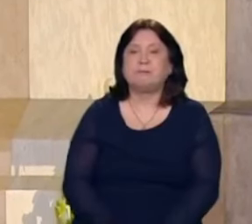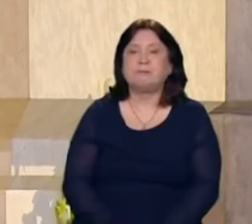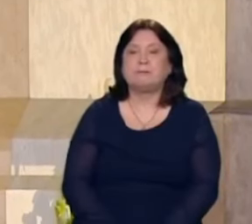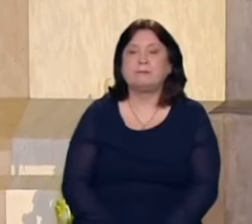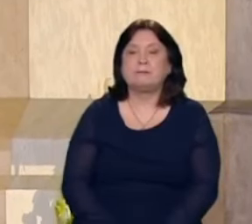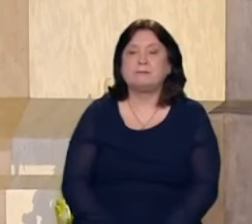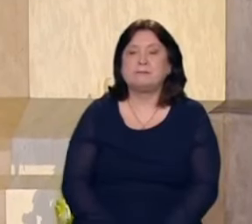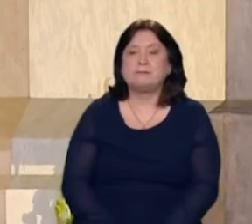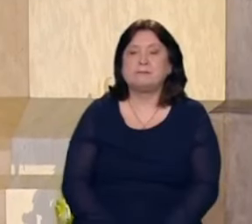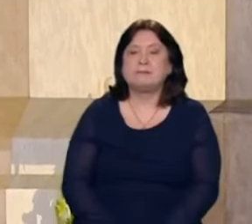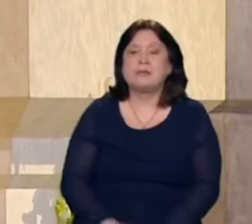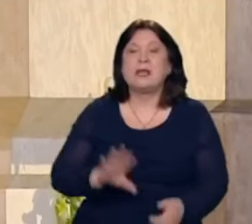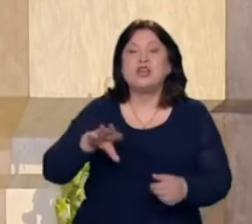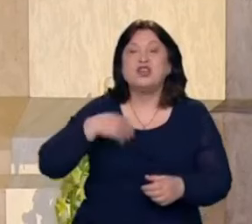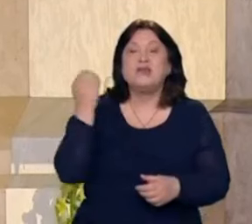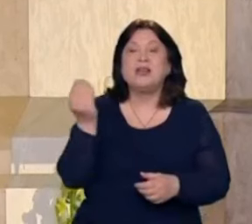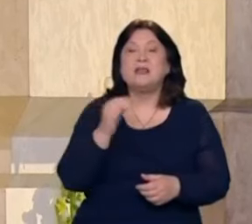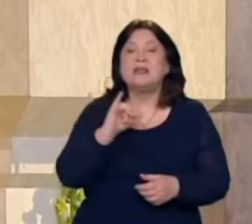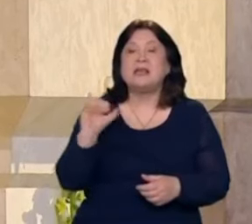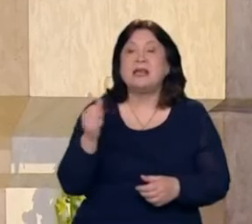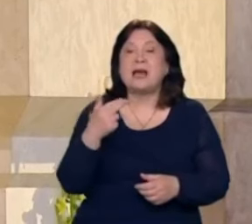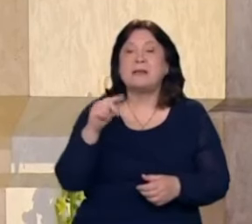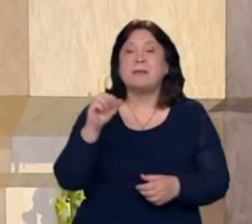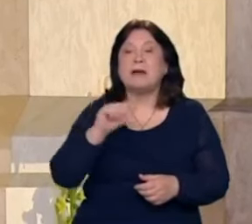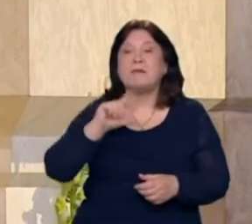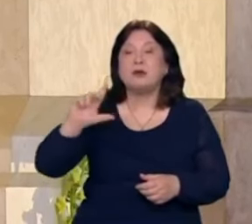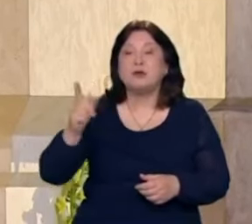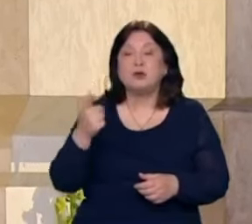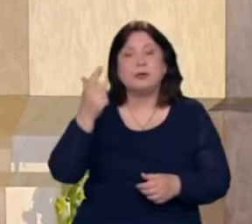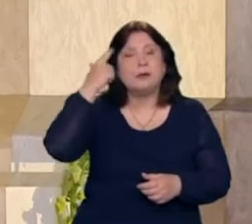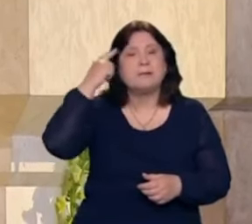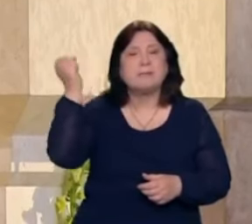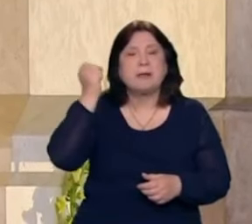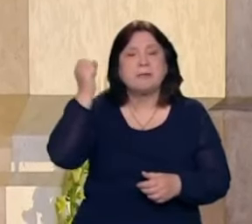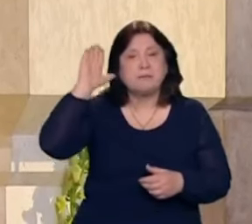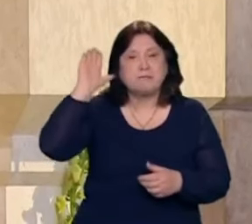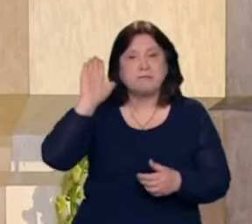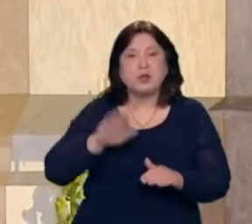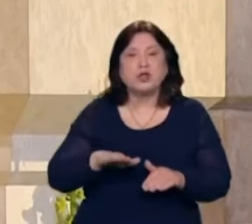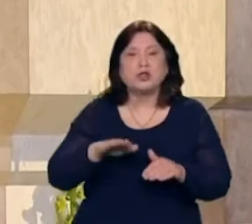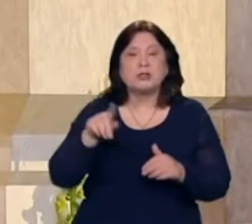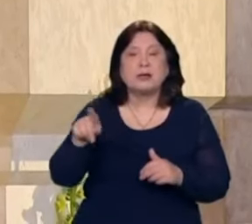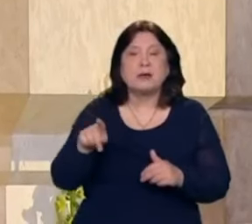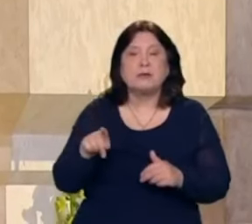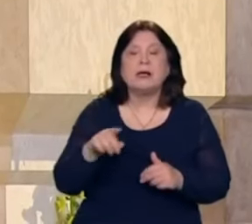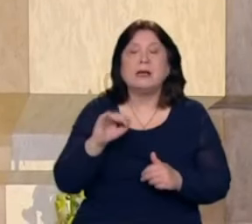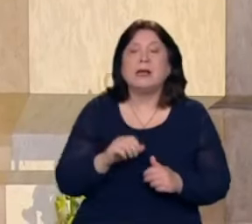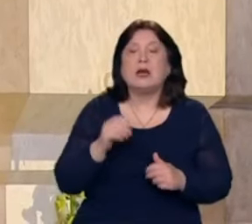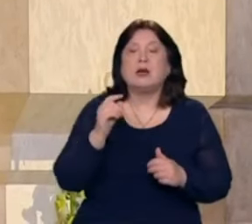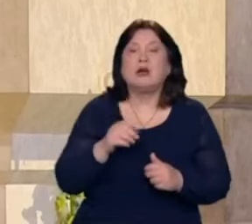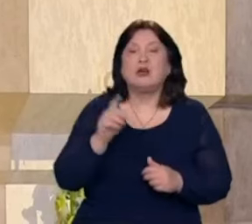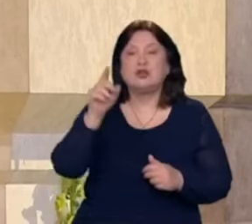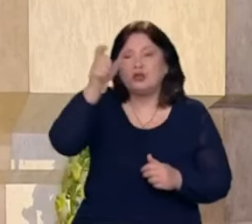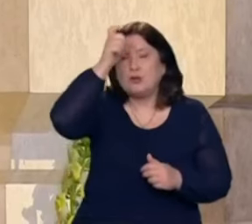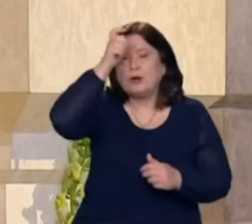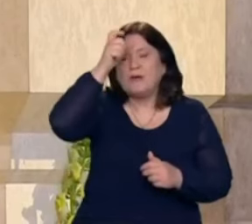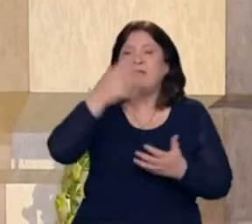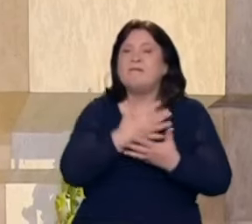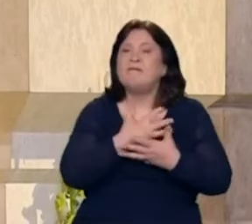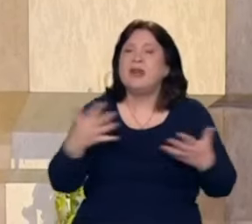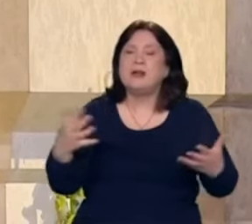modliłem Święty Jan Paweł II pozostał w naszej pamięci jako mąż wielkiej